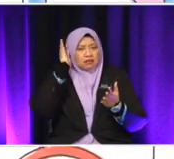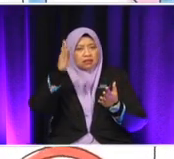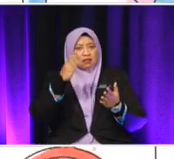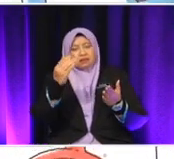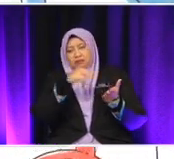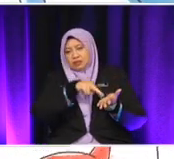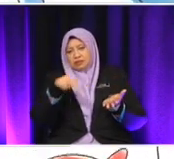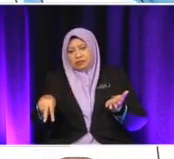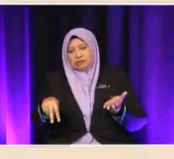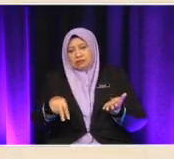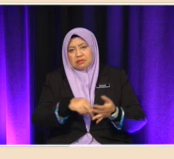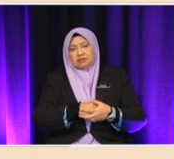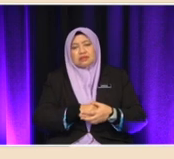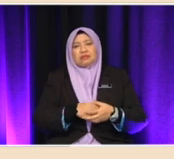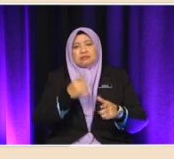Oke